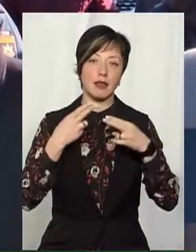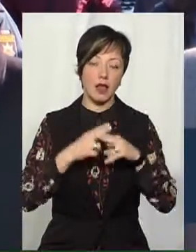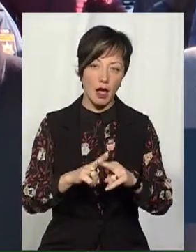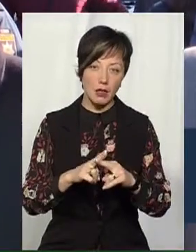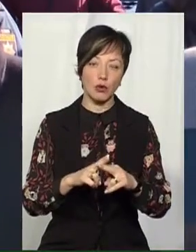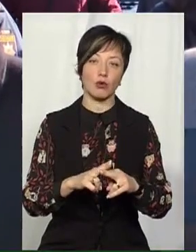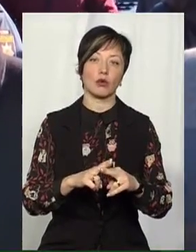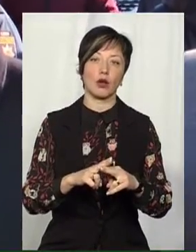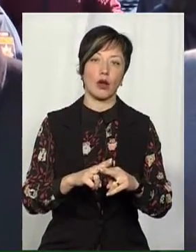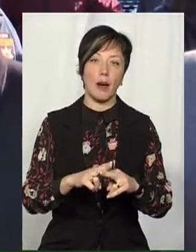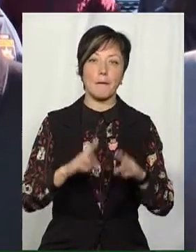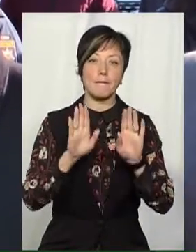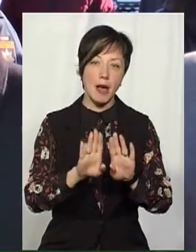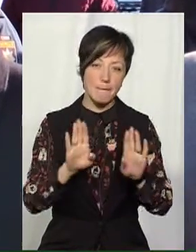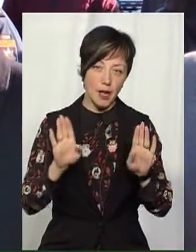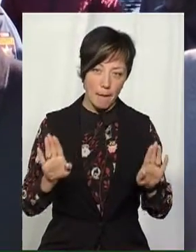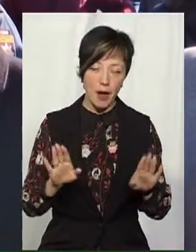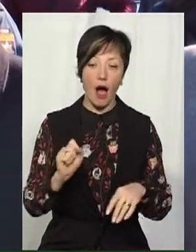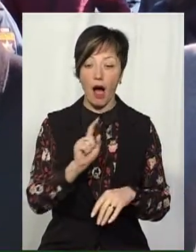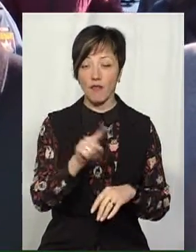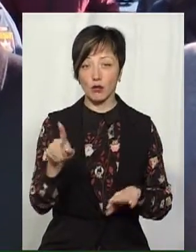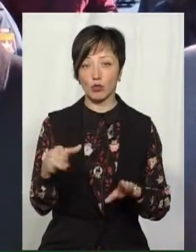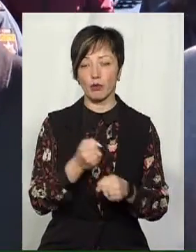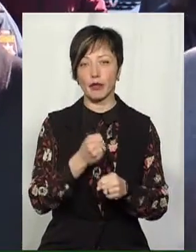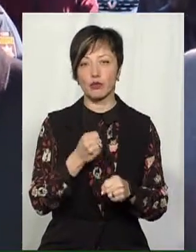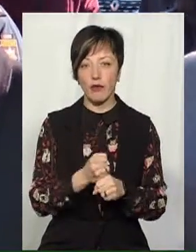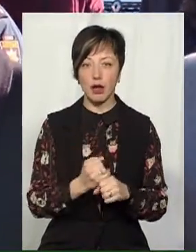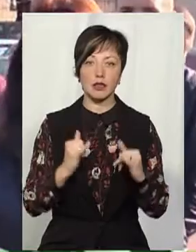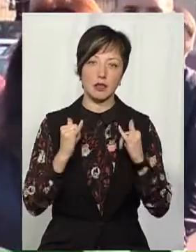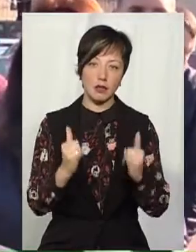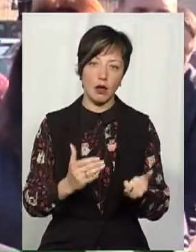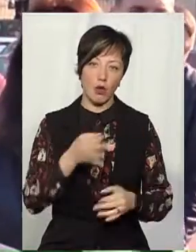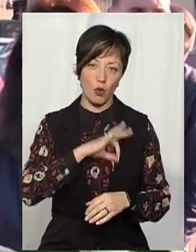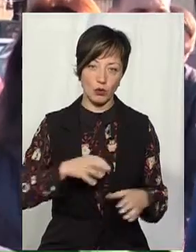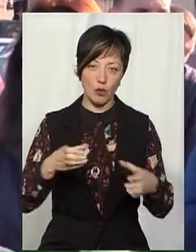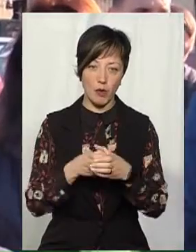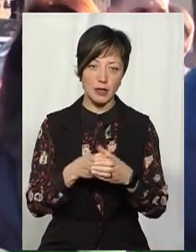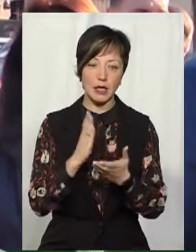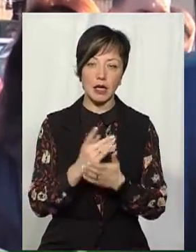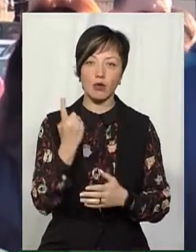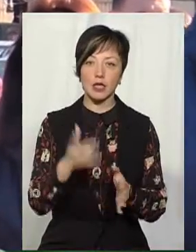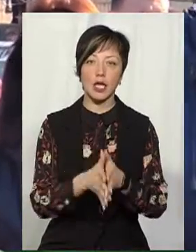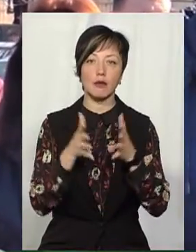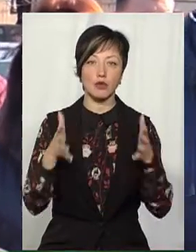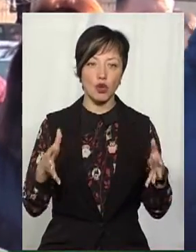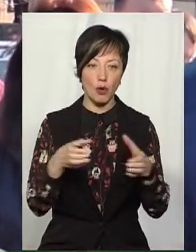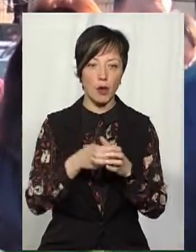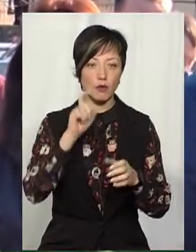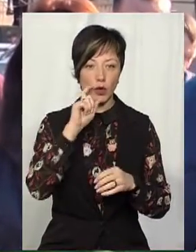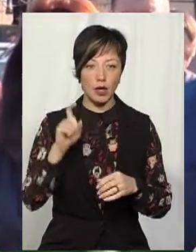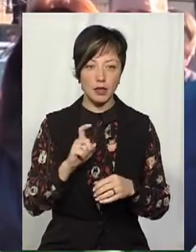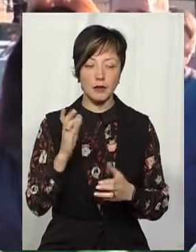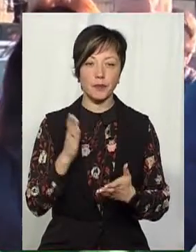технікою, оргтехнікою і меблями, а вони вже будуть працювати на нашу громаду. Вона є однією з найбільших громад в Україні,